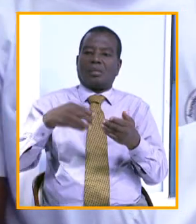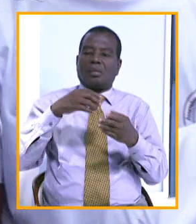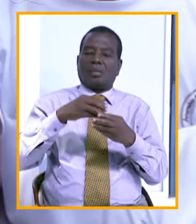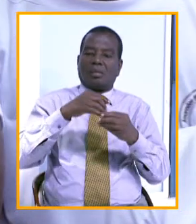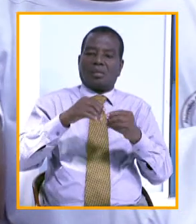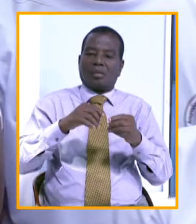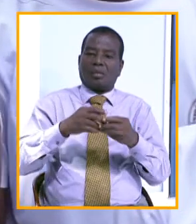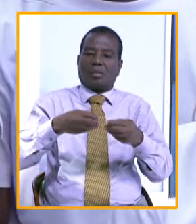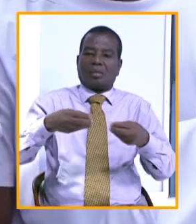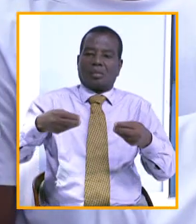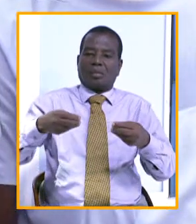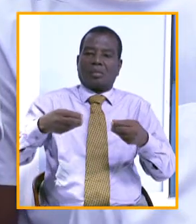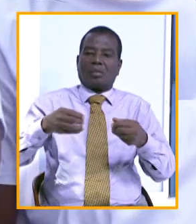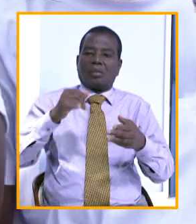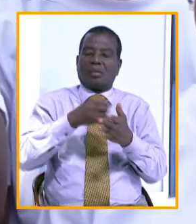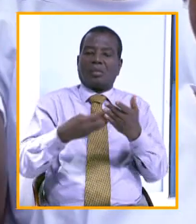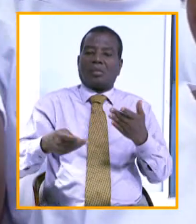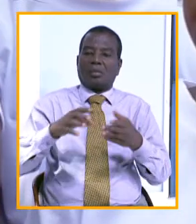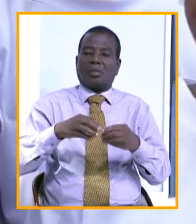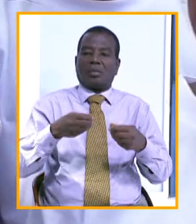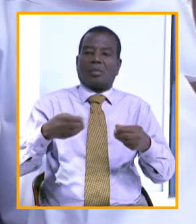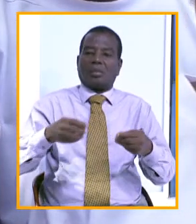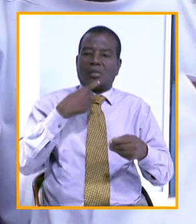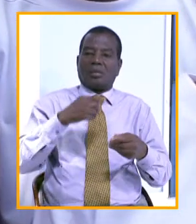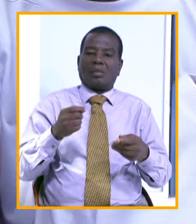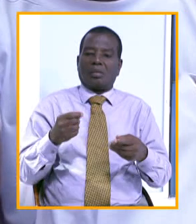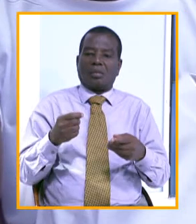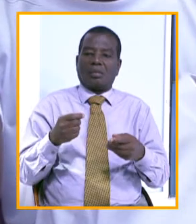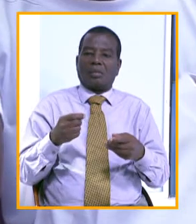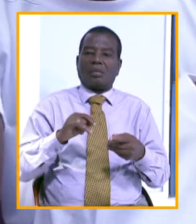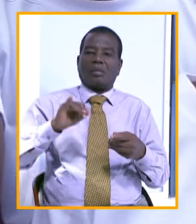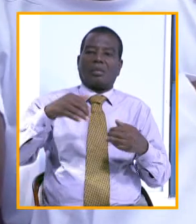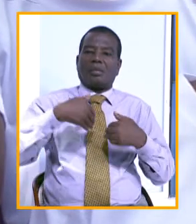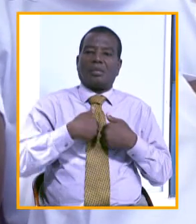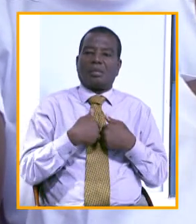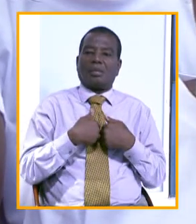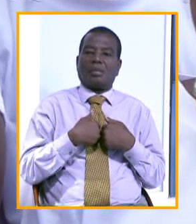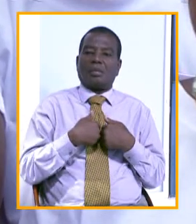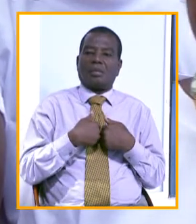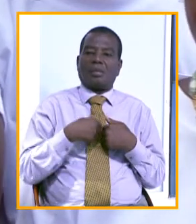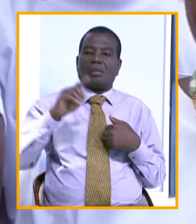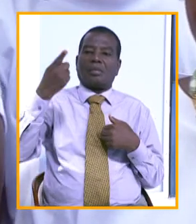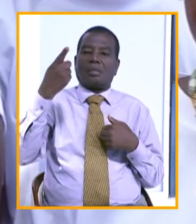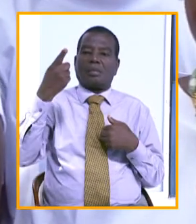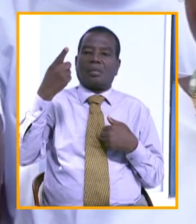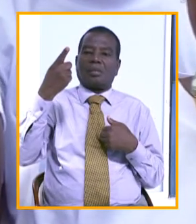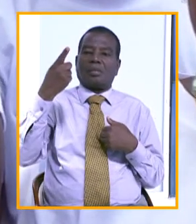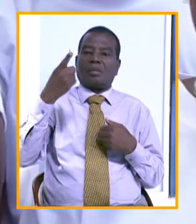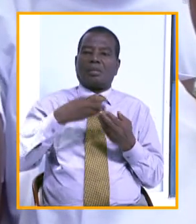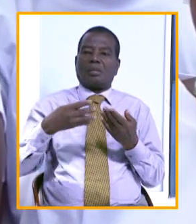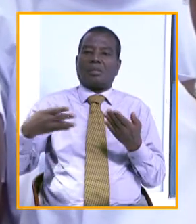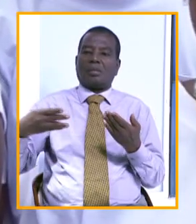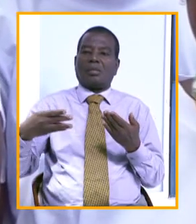terrain. Ce matériel de terrain, il est très composite. Il y a d'abord les premiers, c'est les